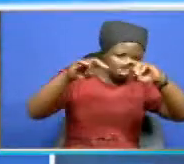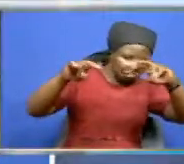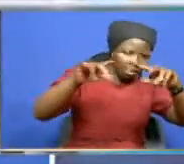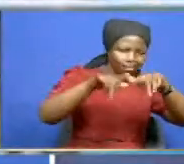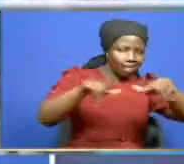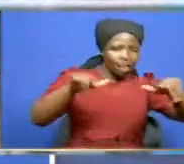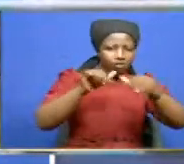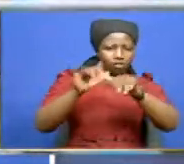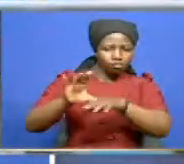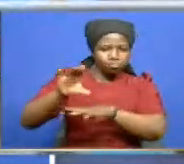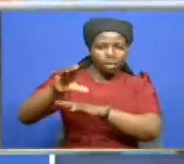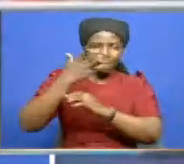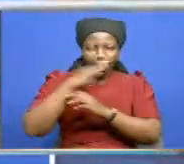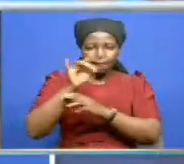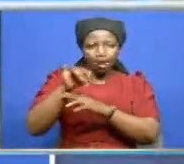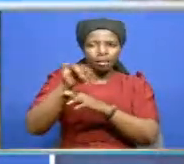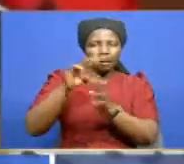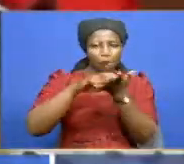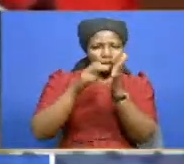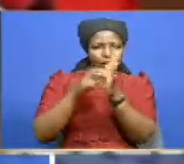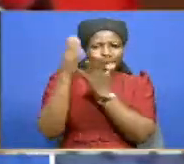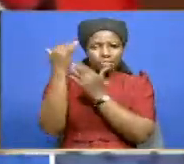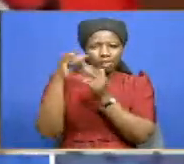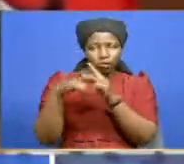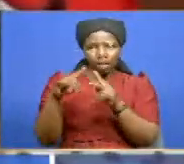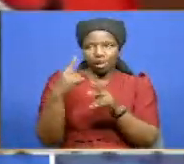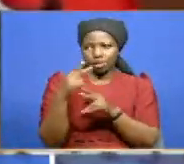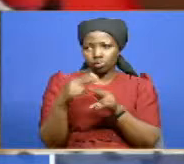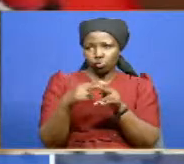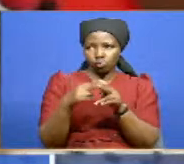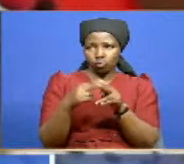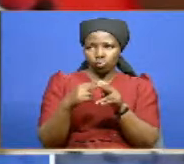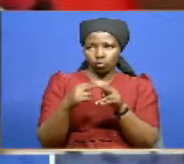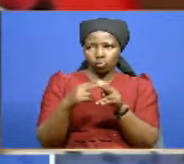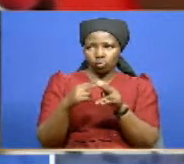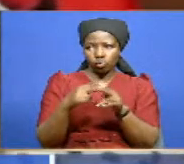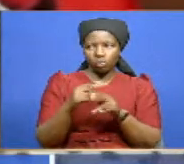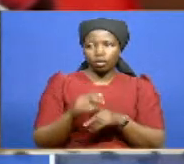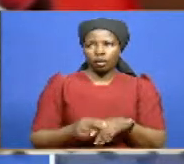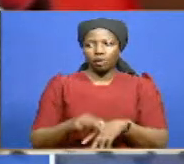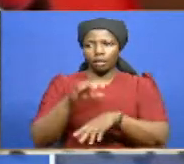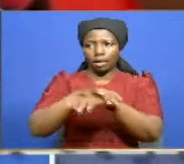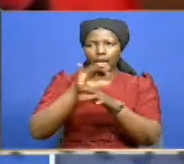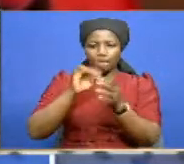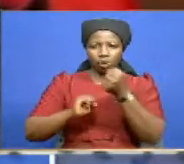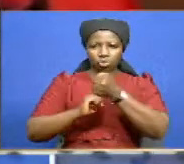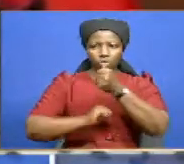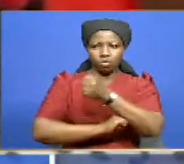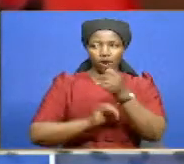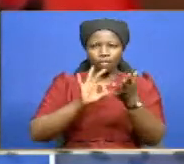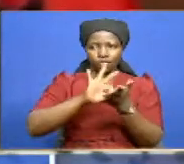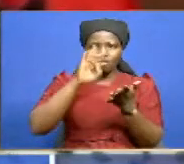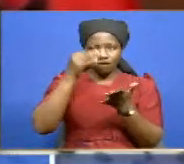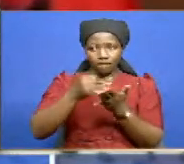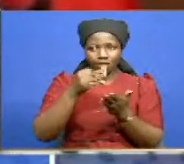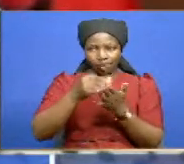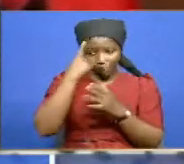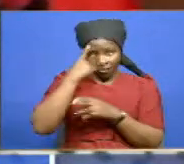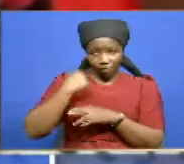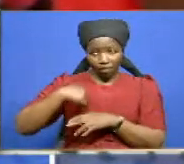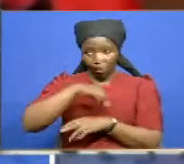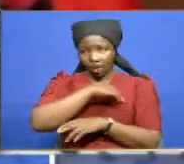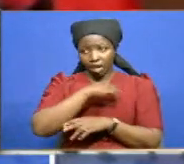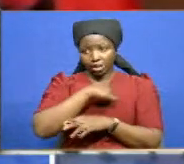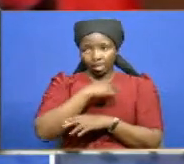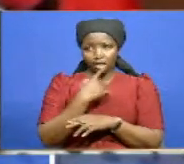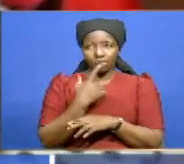huo ukitarajiwa kuanza hivi karibuni. Go out there, get donor funding for us to take this city